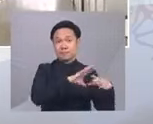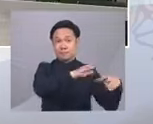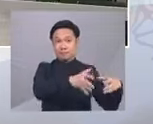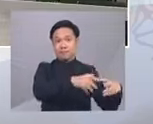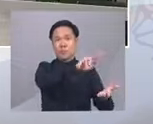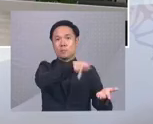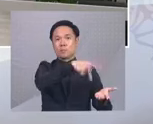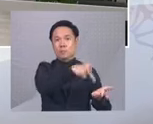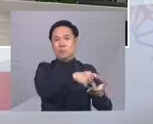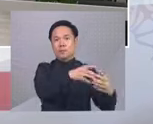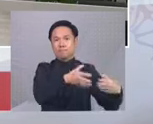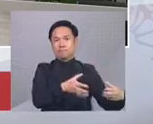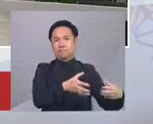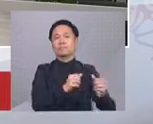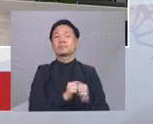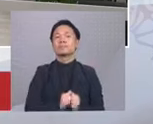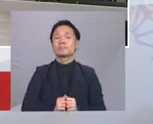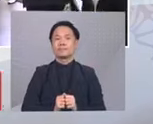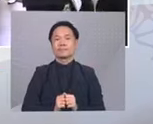wajib. Seramai